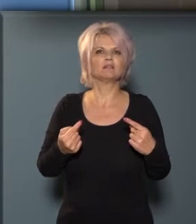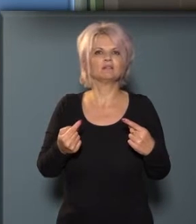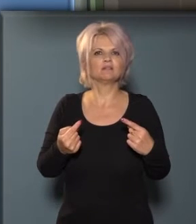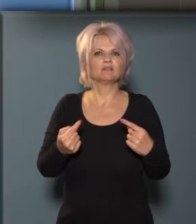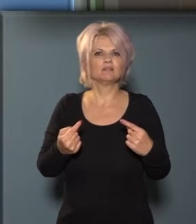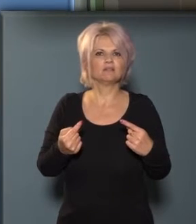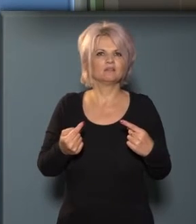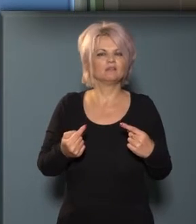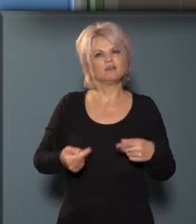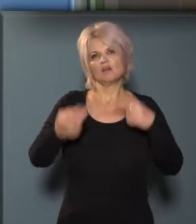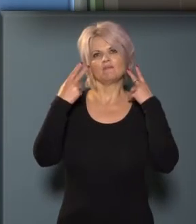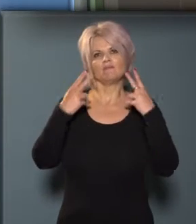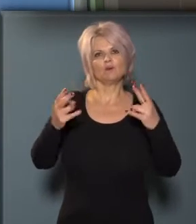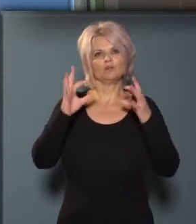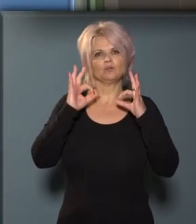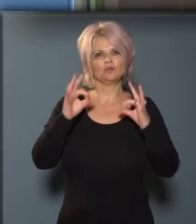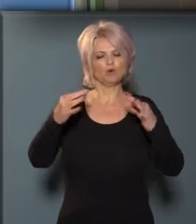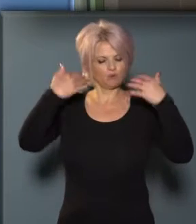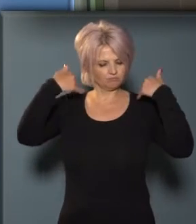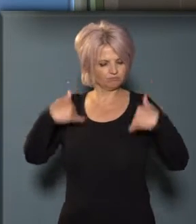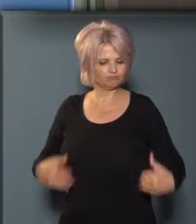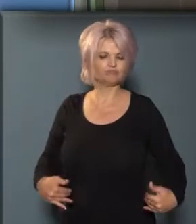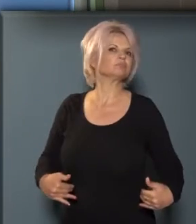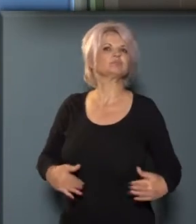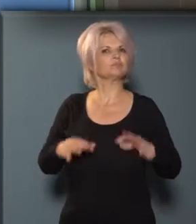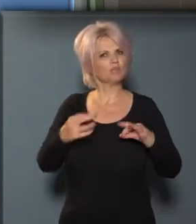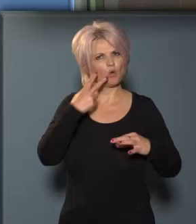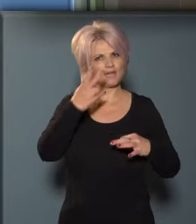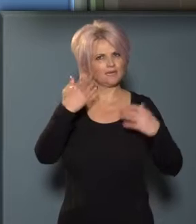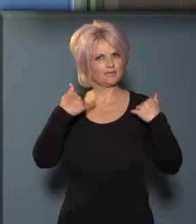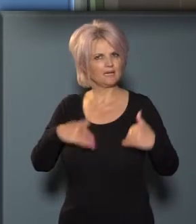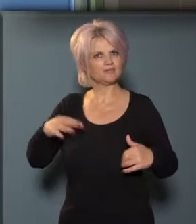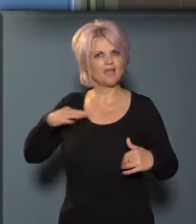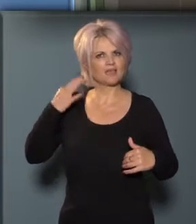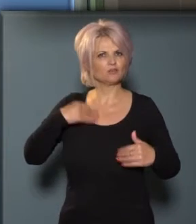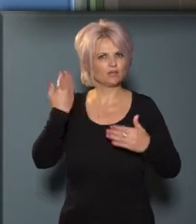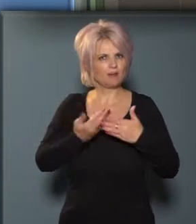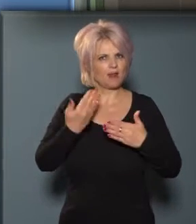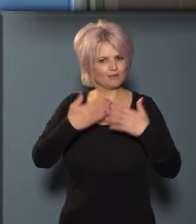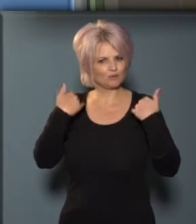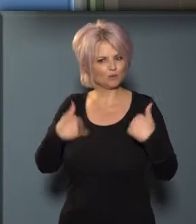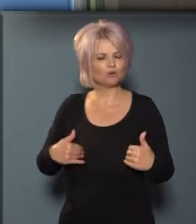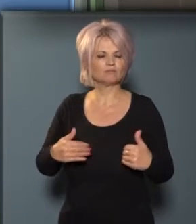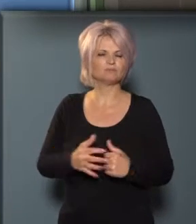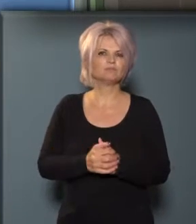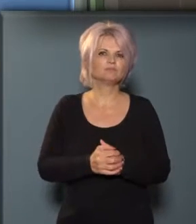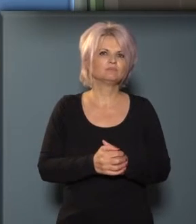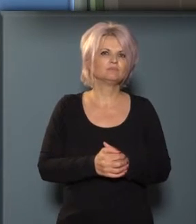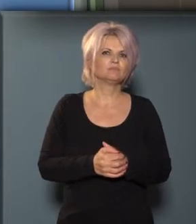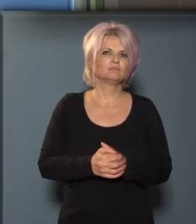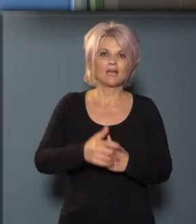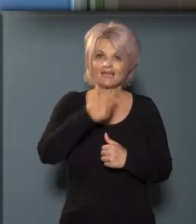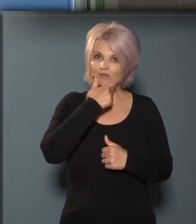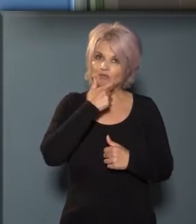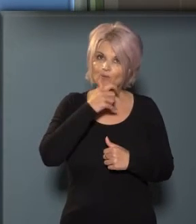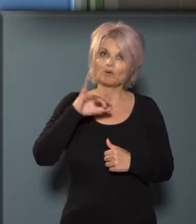hogy jól nézzünk ki. Tegyünk valamit azért, hogy egészségesebbek legyünk, jobban nézzünk ki. Én azt látom, még most idősebb